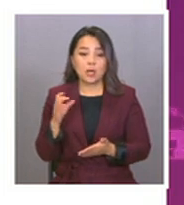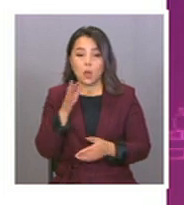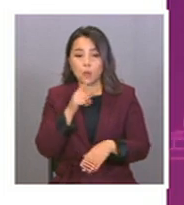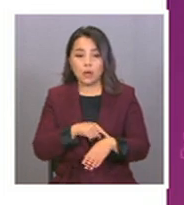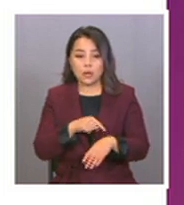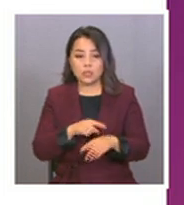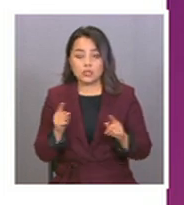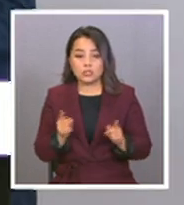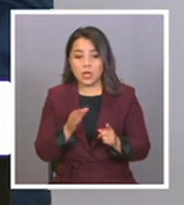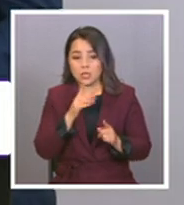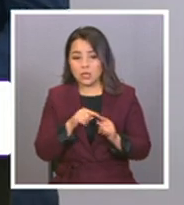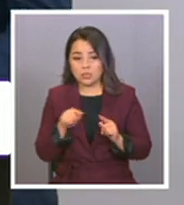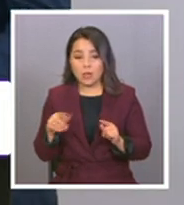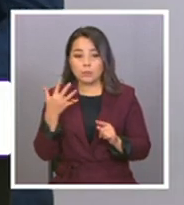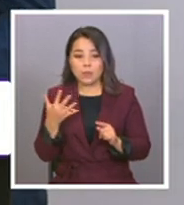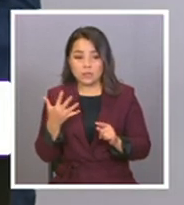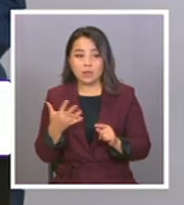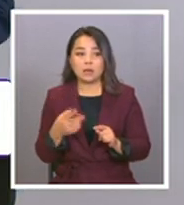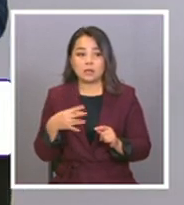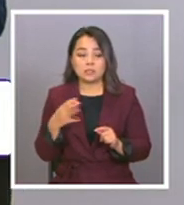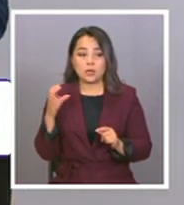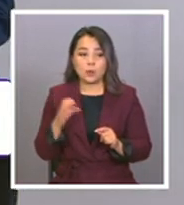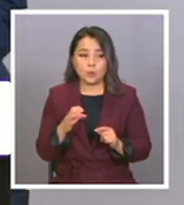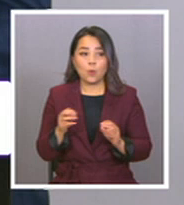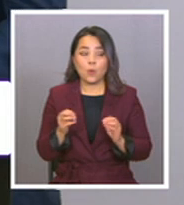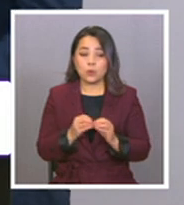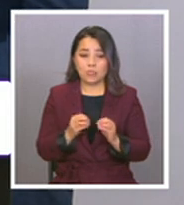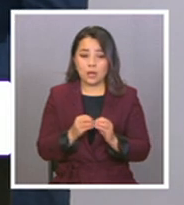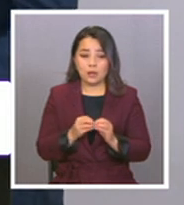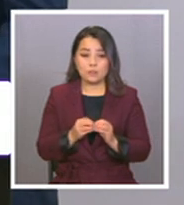ішінде 5-ке, 40 секунд уақыттың ішінде 10-ға,